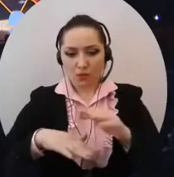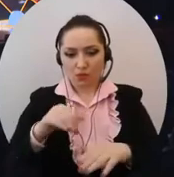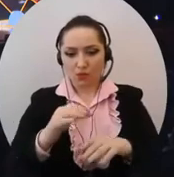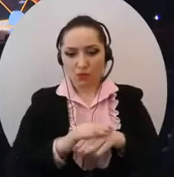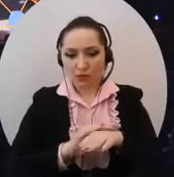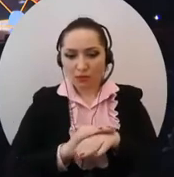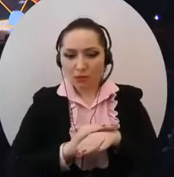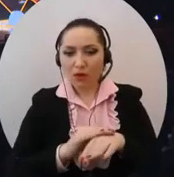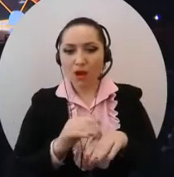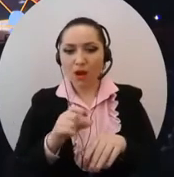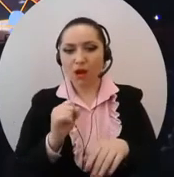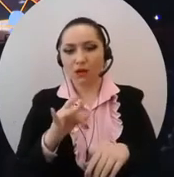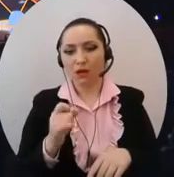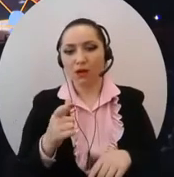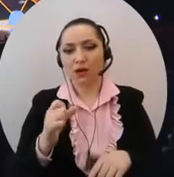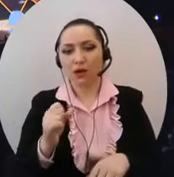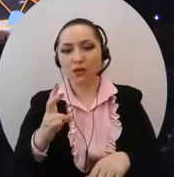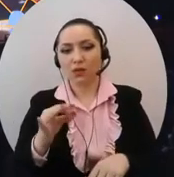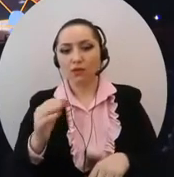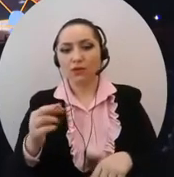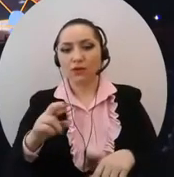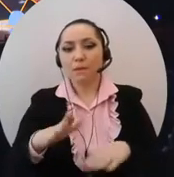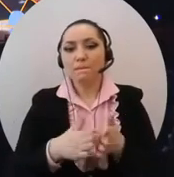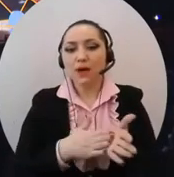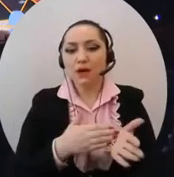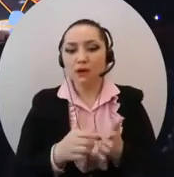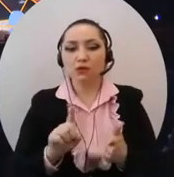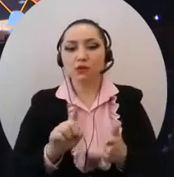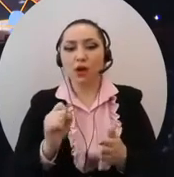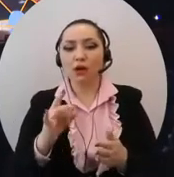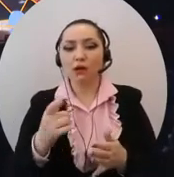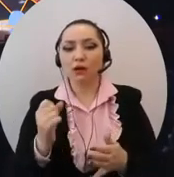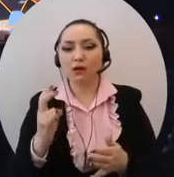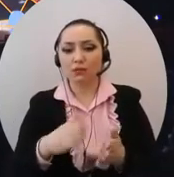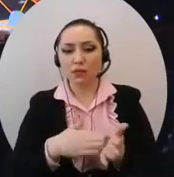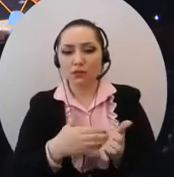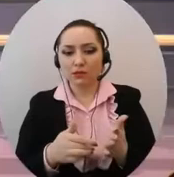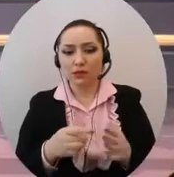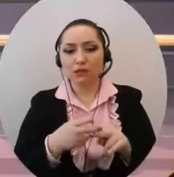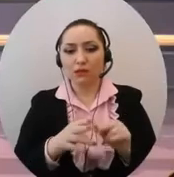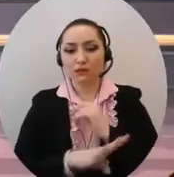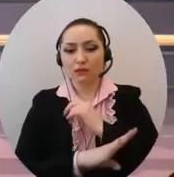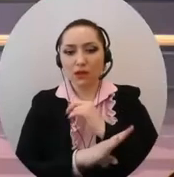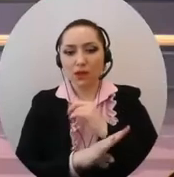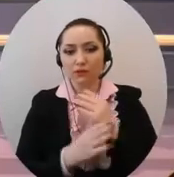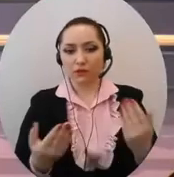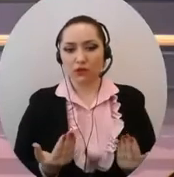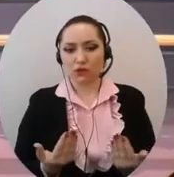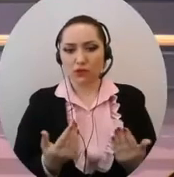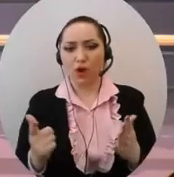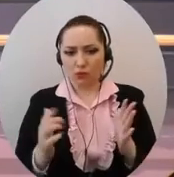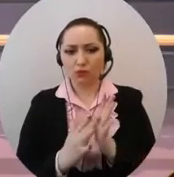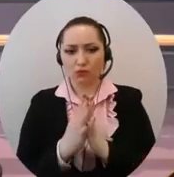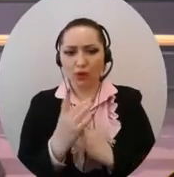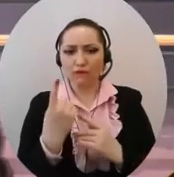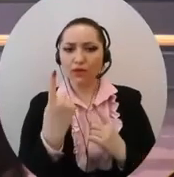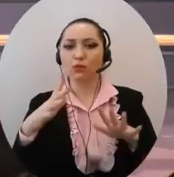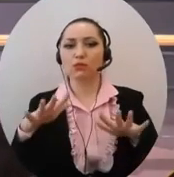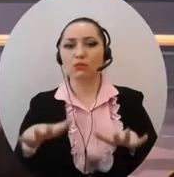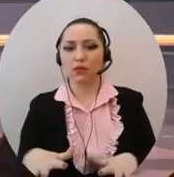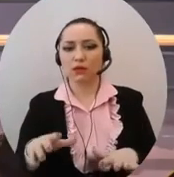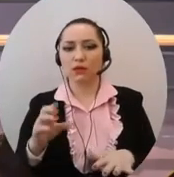органовое масло. Что такое масло органы? Органы — это такое дерево, живет, оно растет только в одном месте, это эндемик, оно